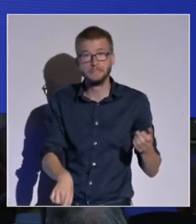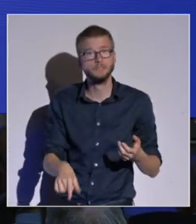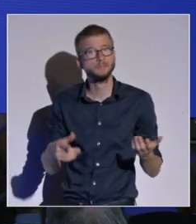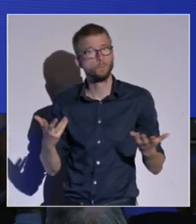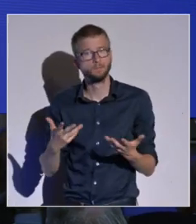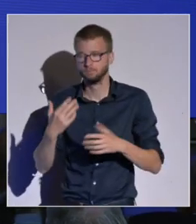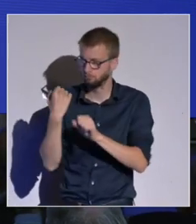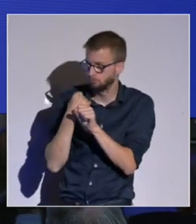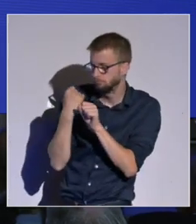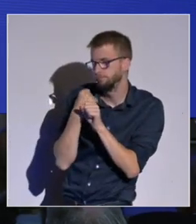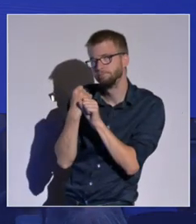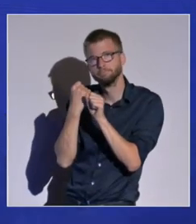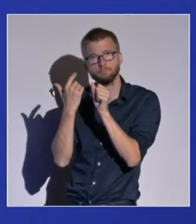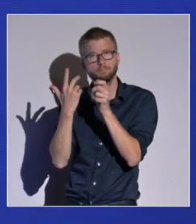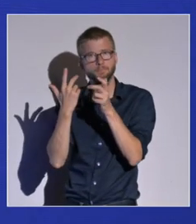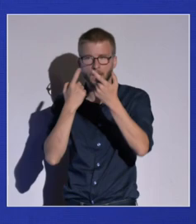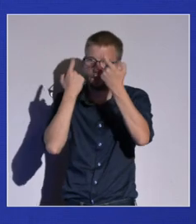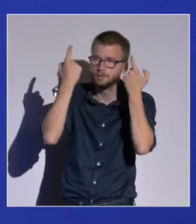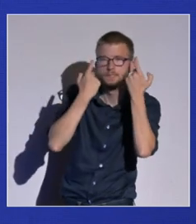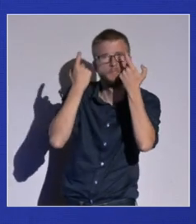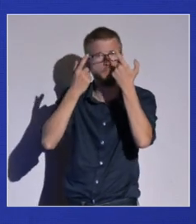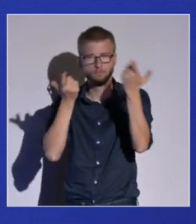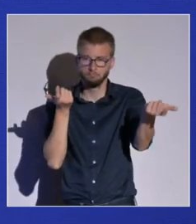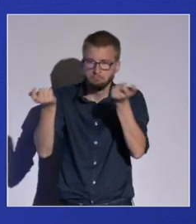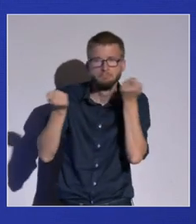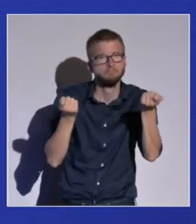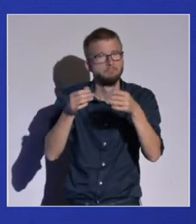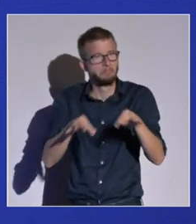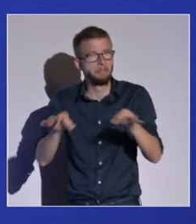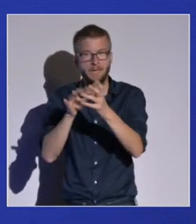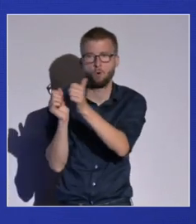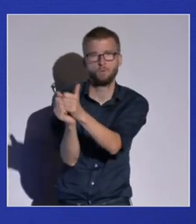de pouvoir travailler et réfléchir et gouverner ensemble.